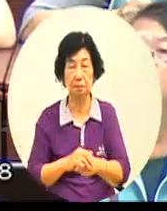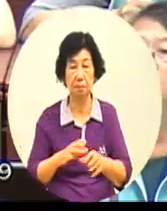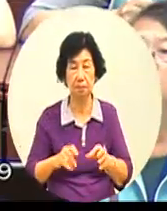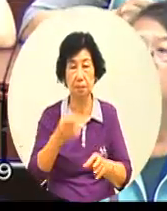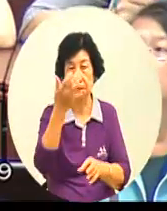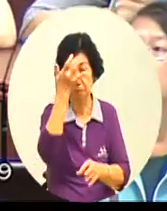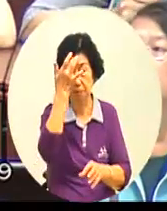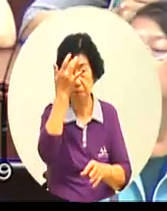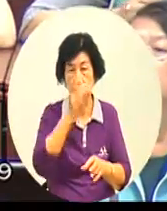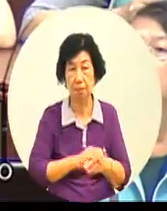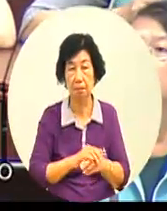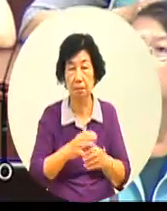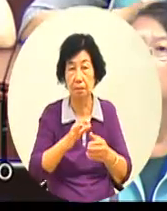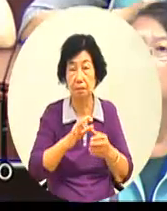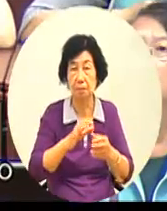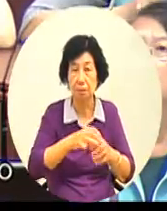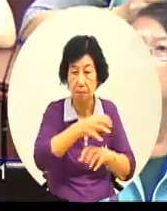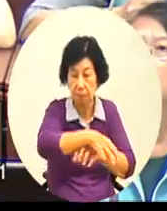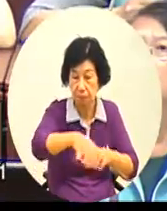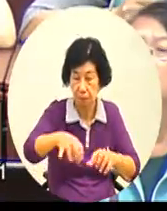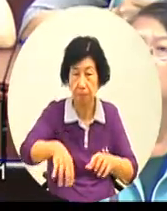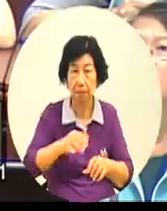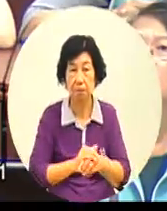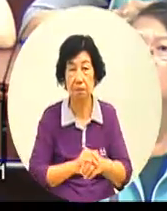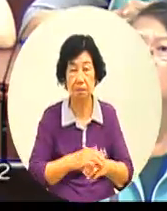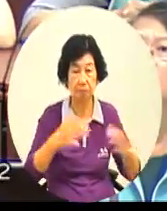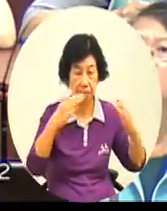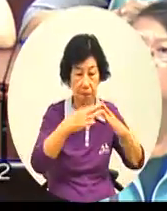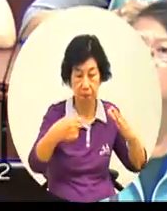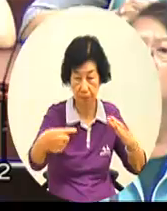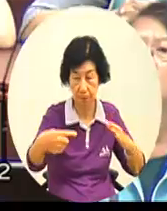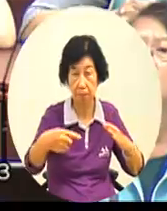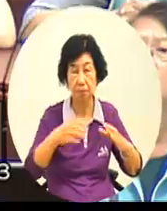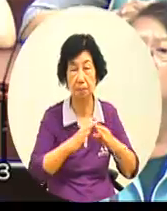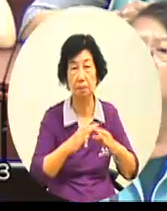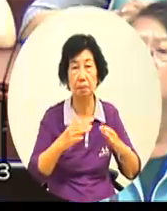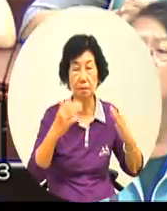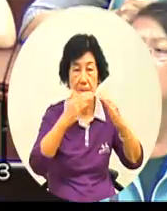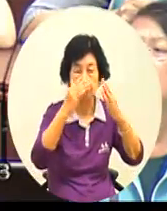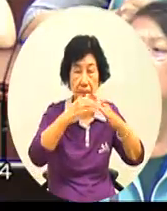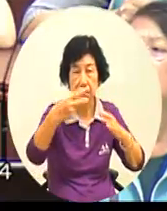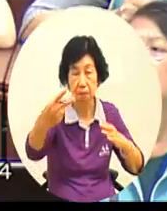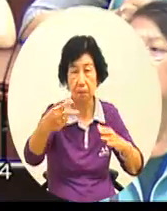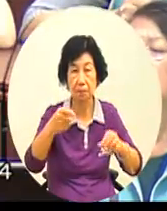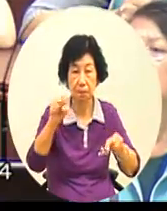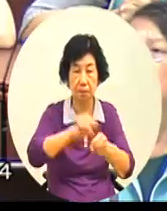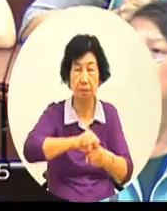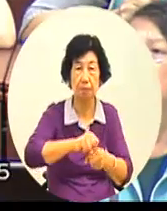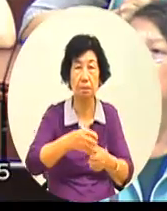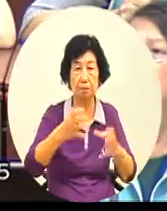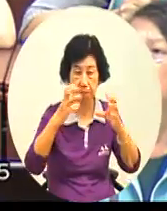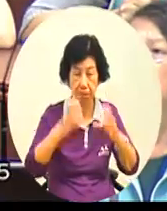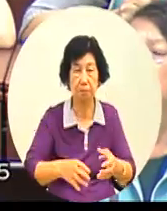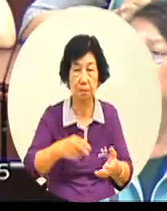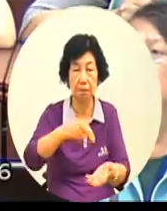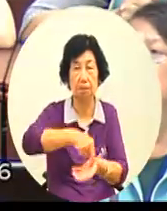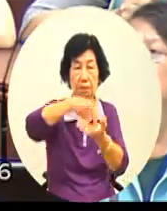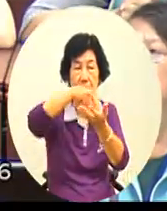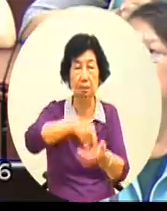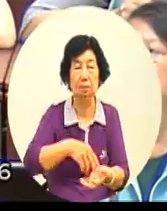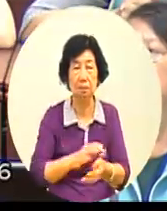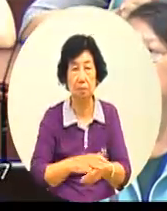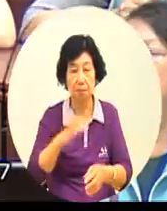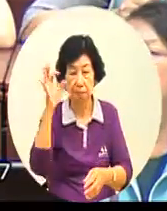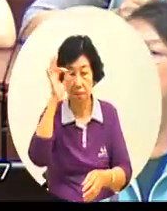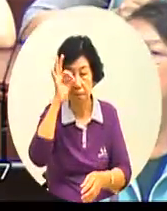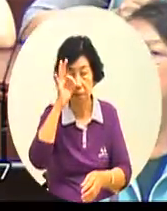的一个空间环境，甚至说一定要在一楼，如果二楼以上要有电梯。好，所以我们要找到合适的点，而且尽